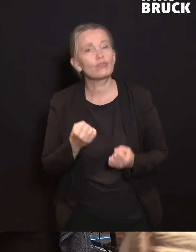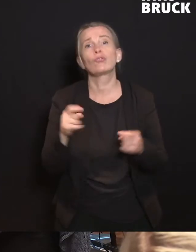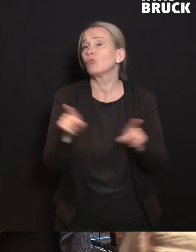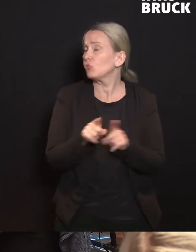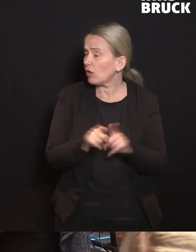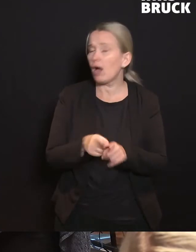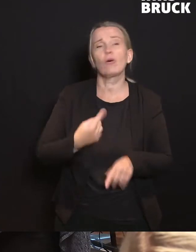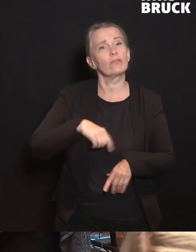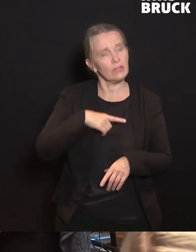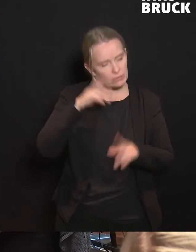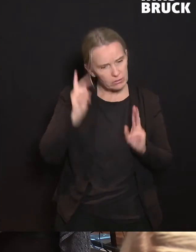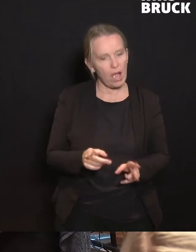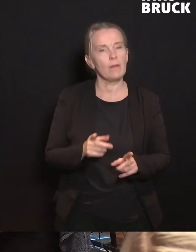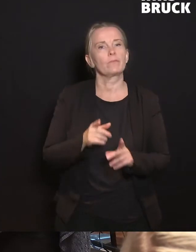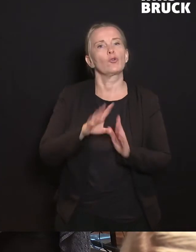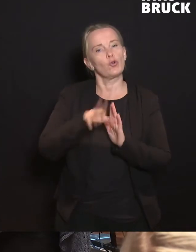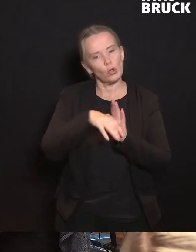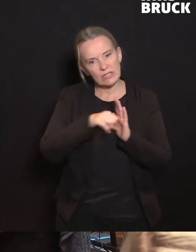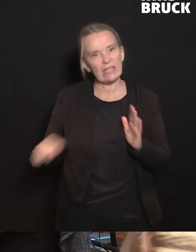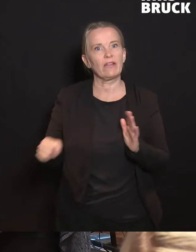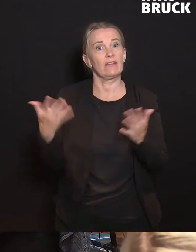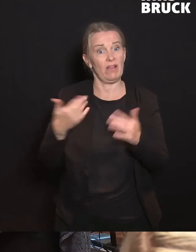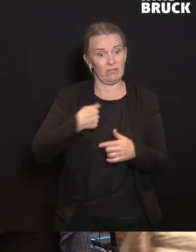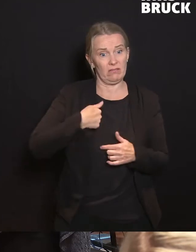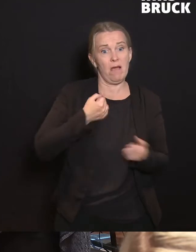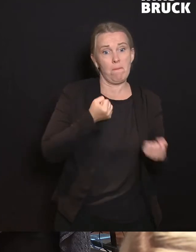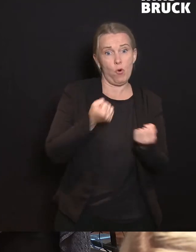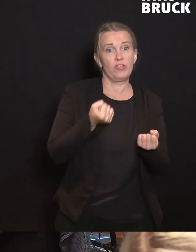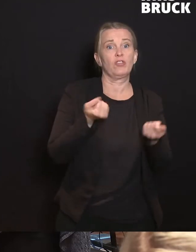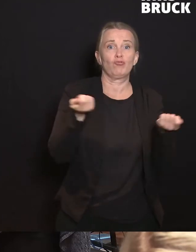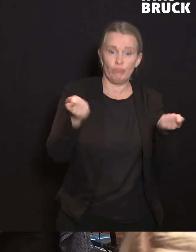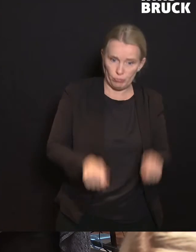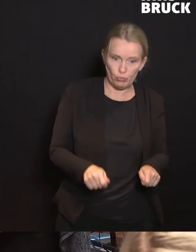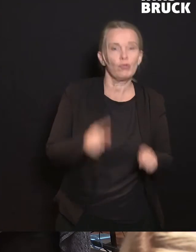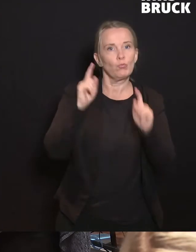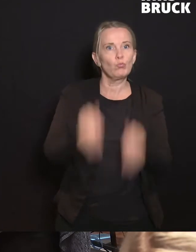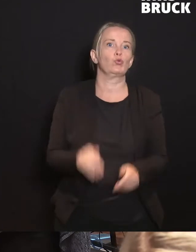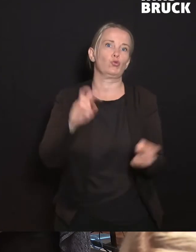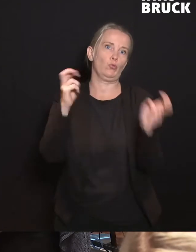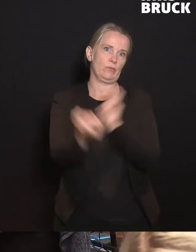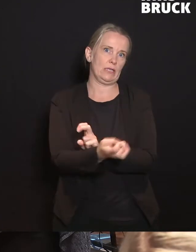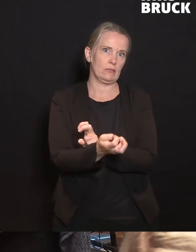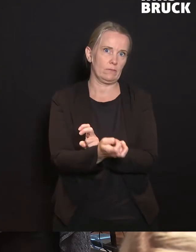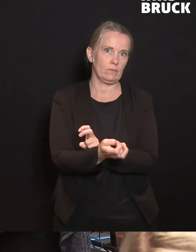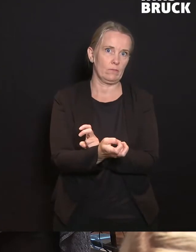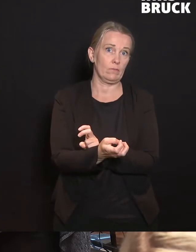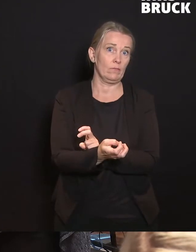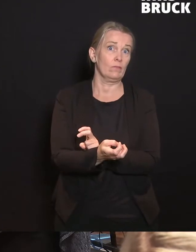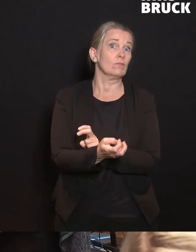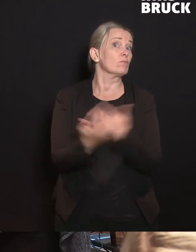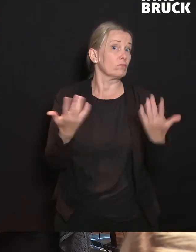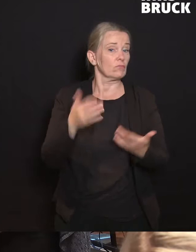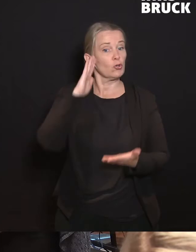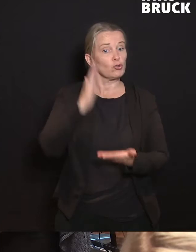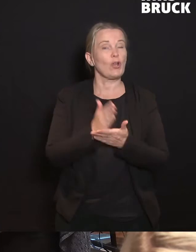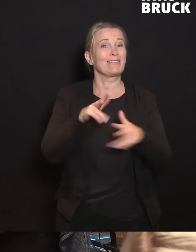auch, konsequent das, was dann auch politisch beschlossen wird, umzusetzen. Die Richtschnur, die sich die Stadtregierung